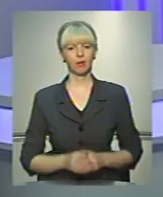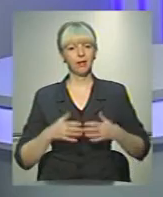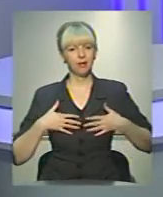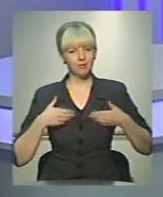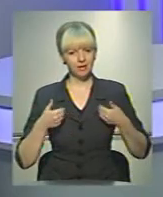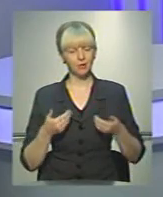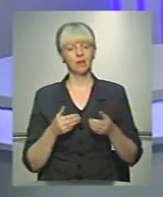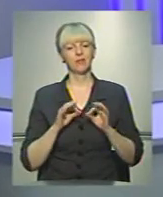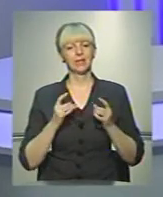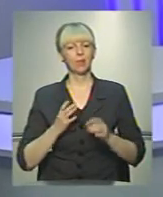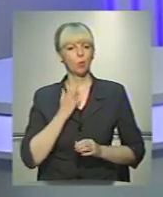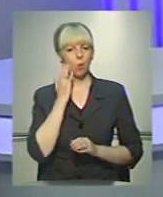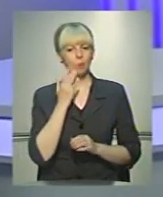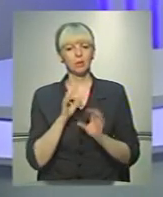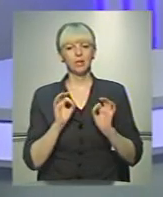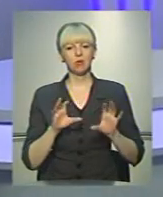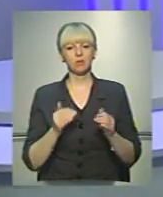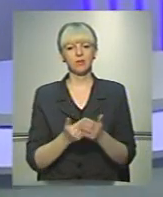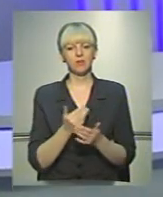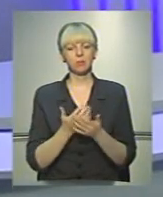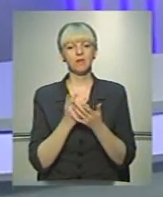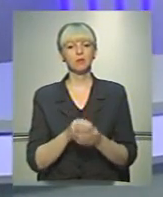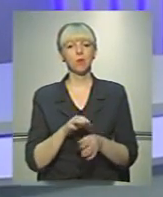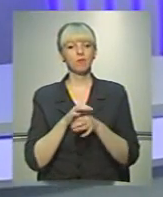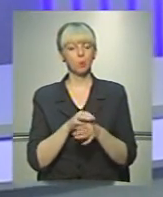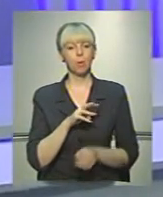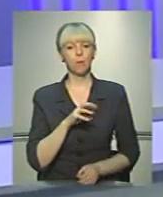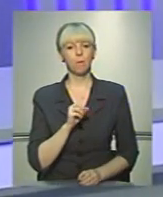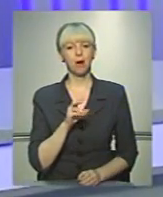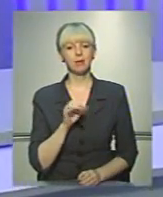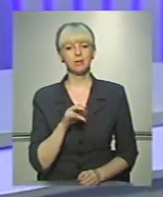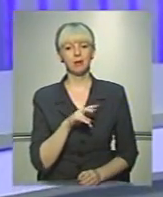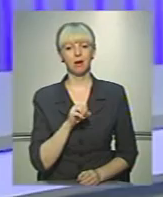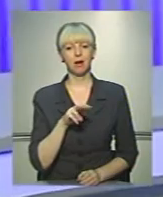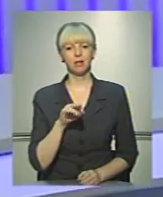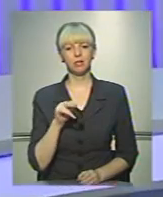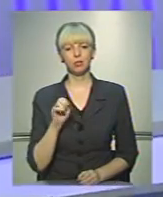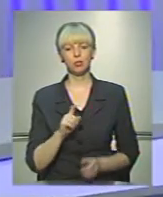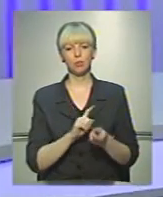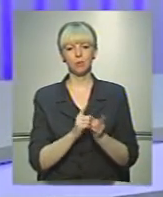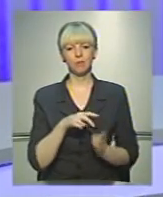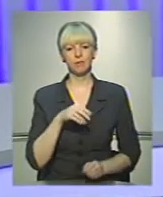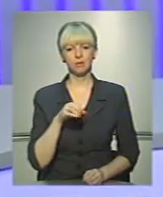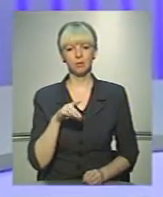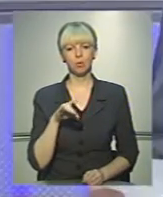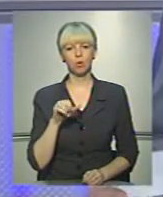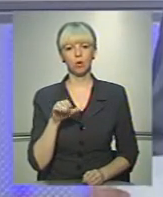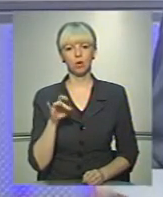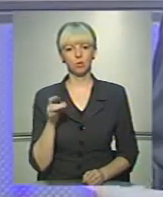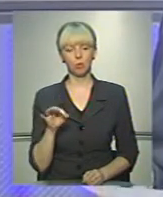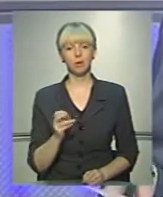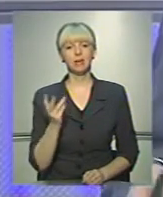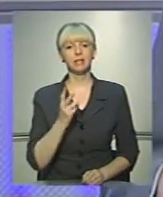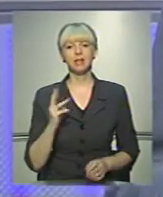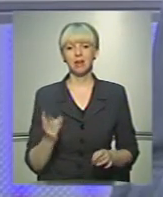Вітаю! В ефірі телеканалу «Буковина» інформаційний випуск. У студії працюють ведучий Максим Калінчук та сурдоперекладач Леся Прохоренко. З